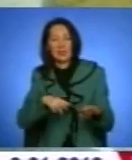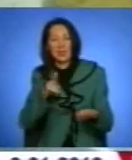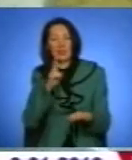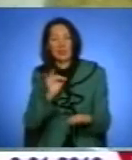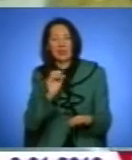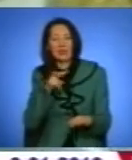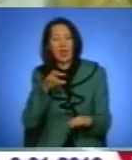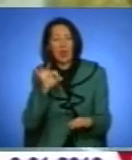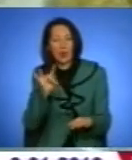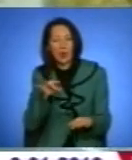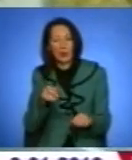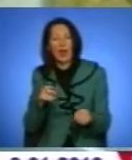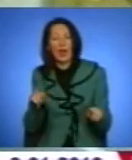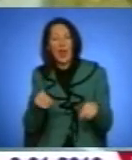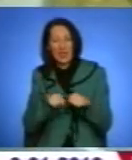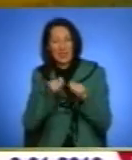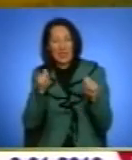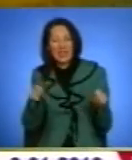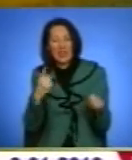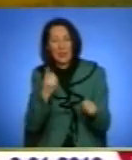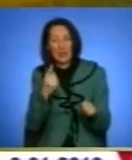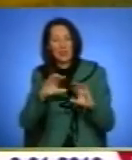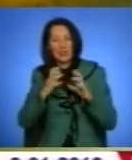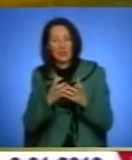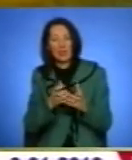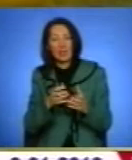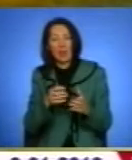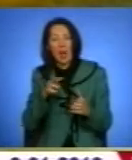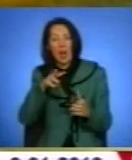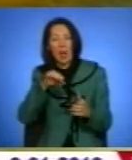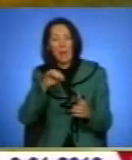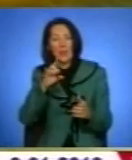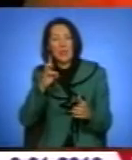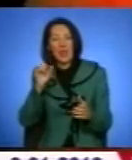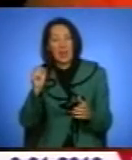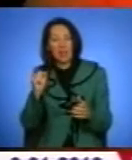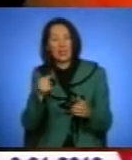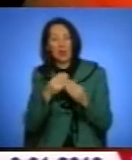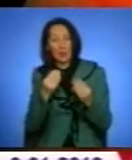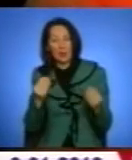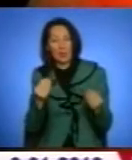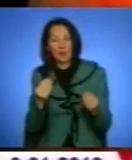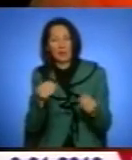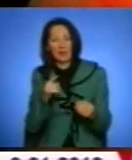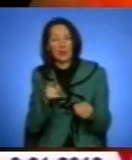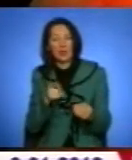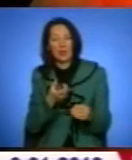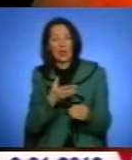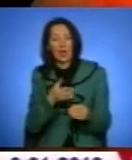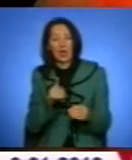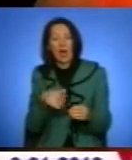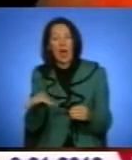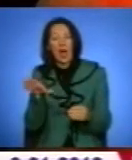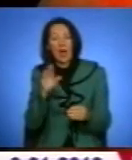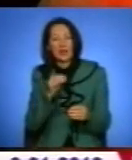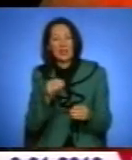мінералогічний музей. Все, що знайшли у печері, під склом. Цій красі може бути кілька тисяч років. Тут всі утворення, які знаходяться в печері